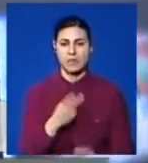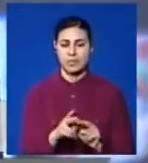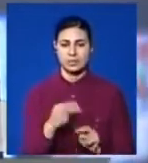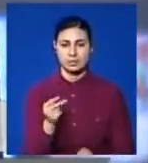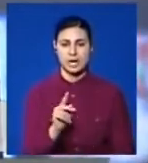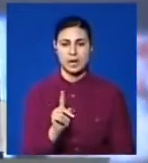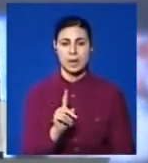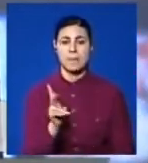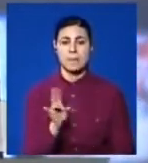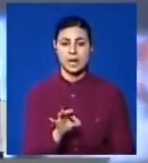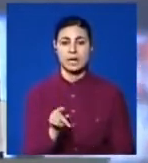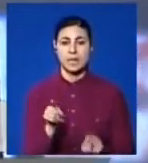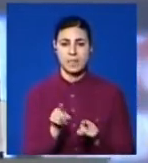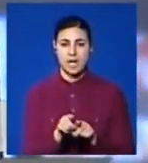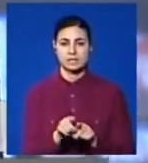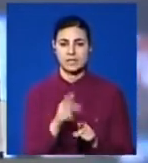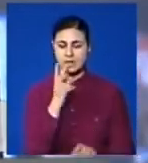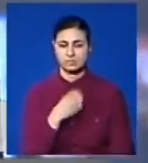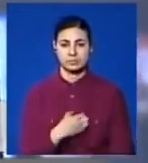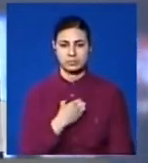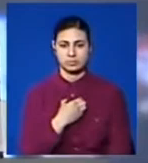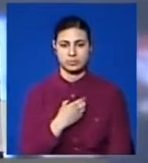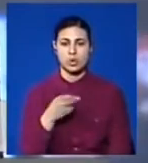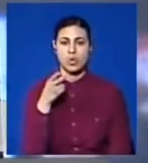მივცეთ, მაგრამ ასე განუკითხავად